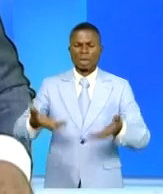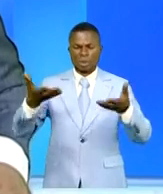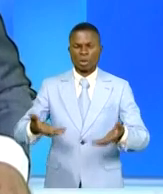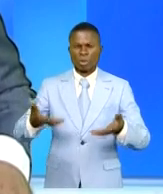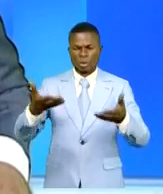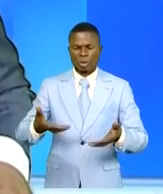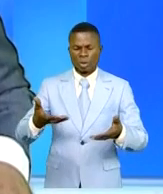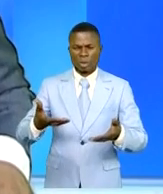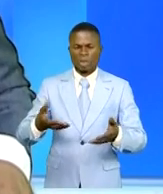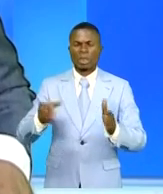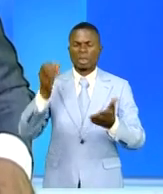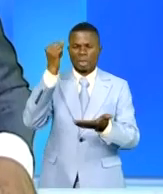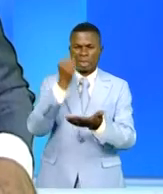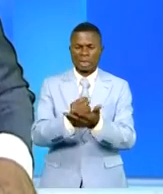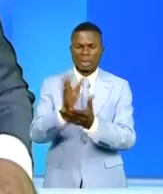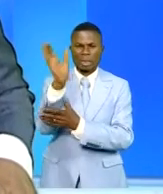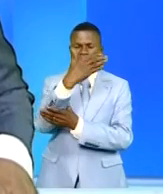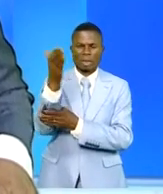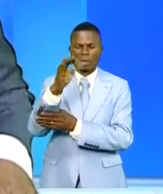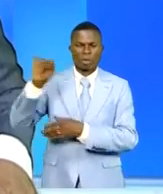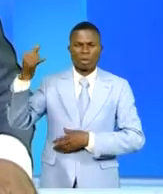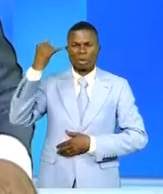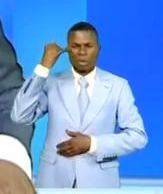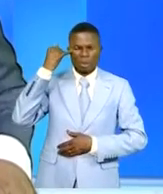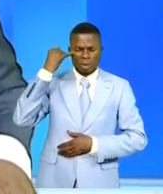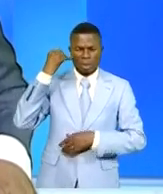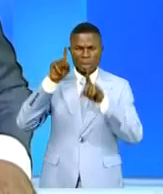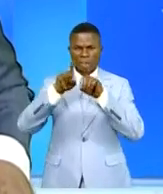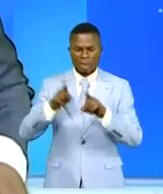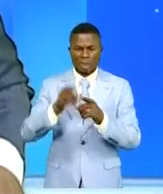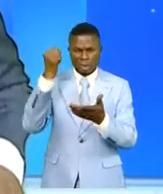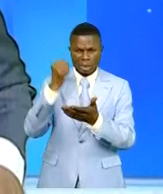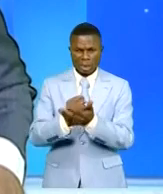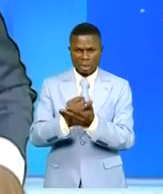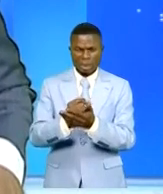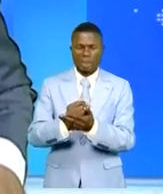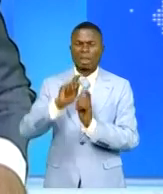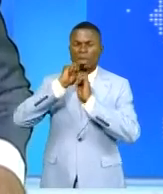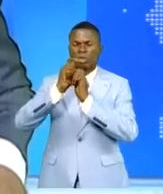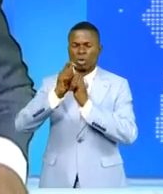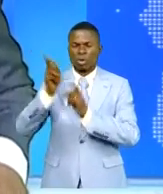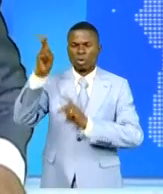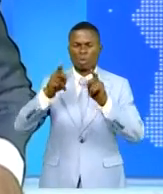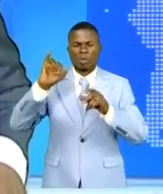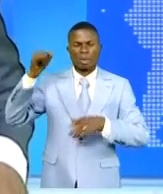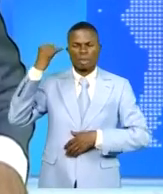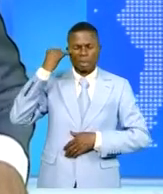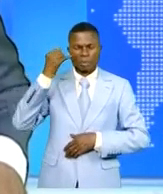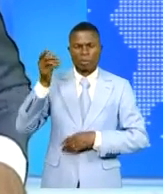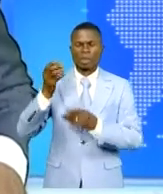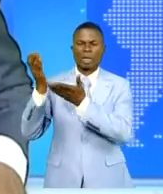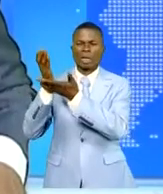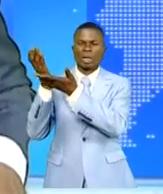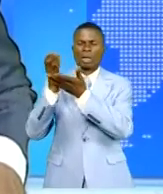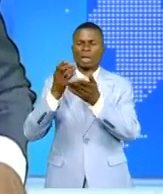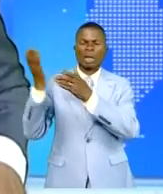portent l'insigne du drapeau national du Japon et la mention « don du peuple japonais ». Les opérateurs économiques qui